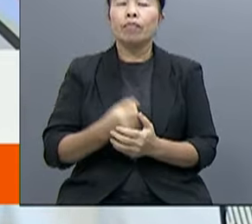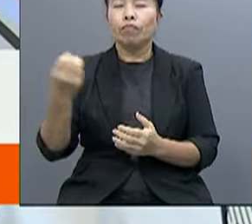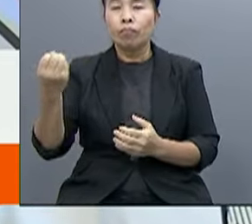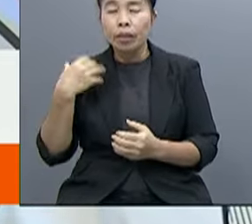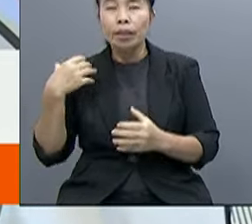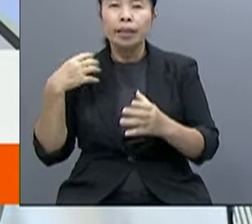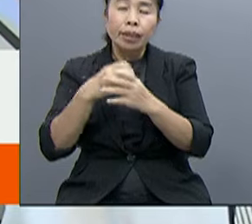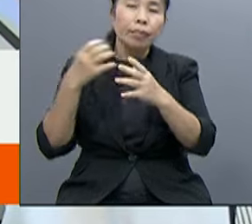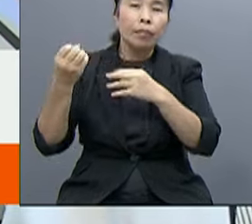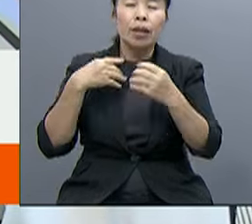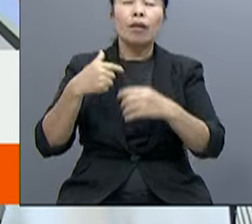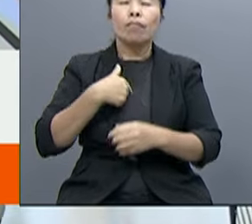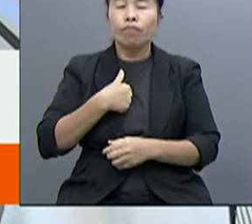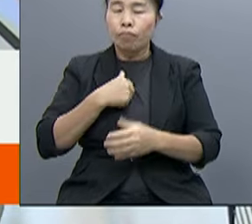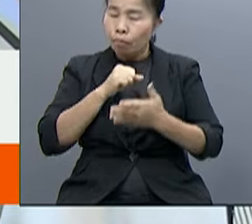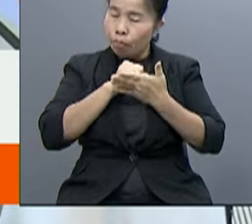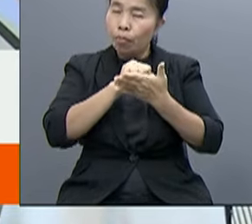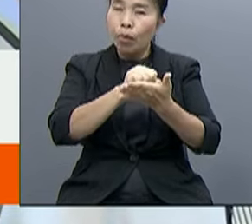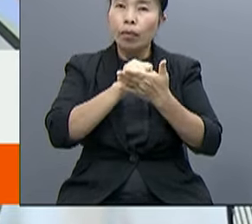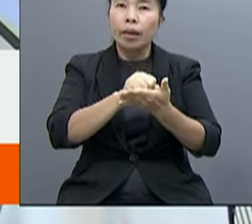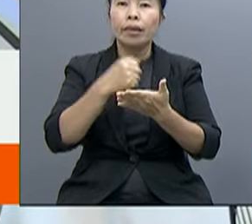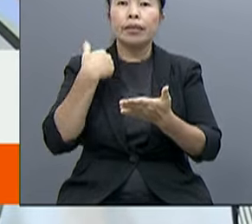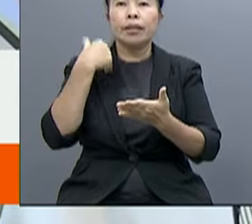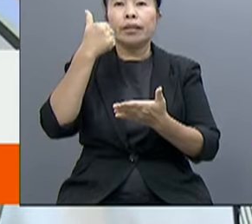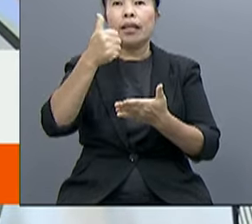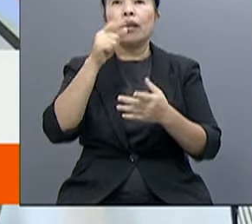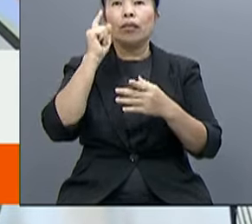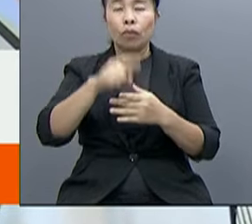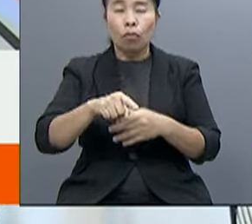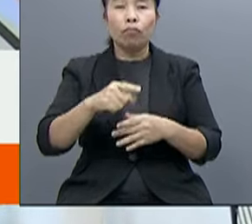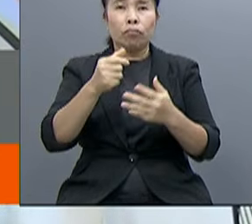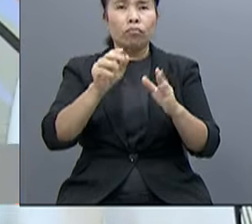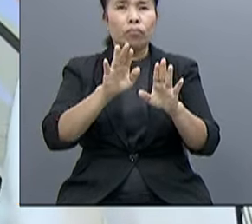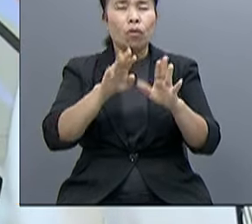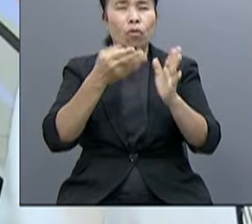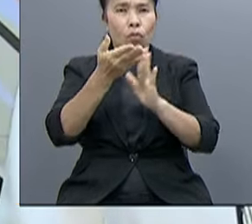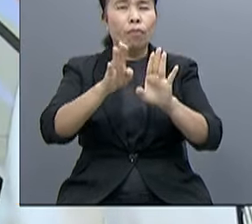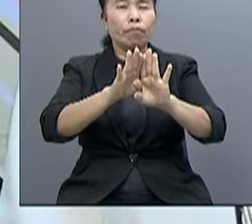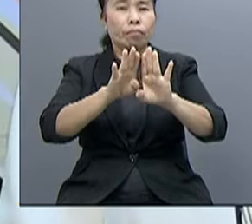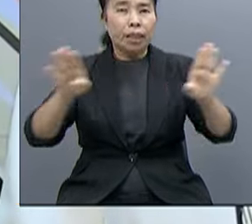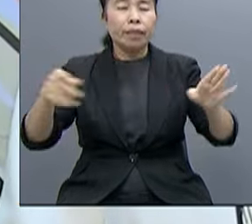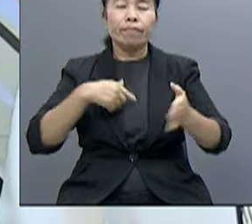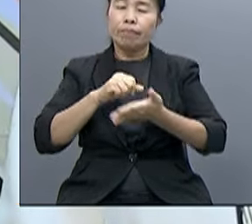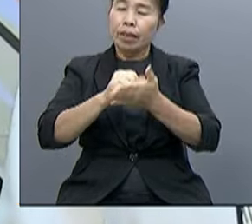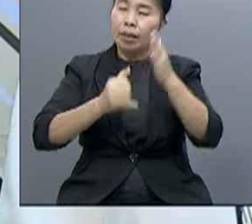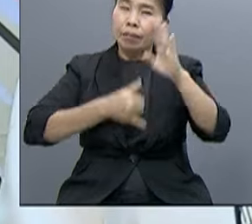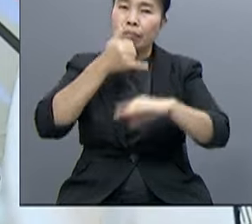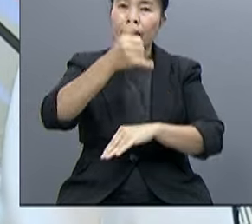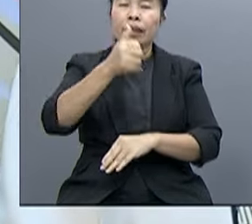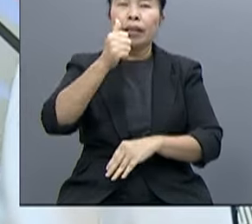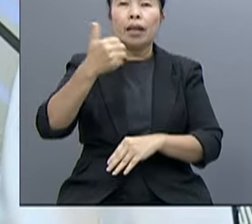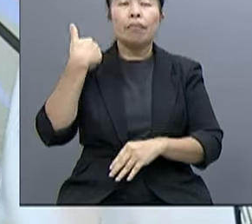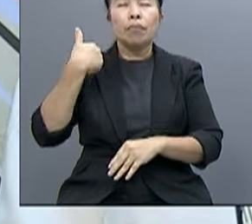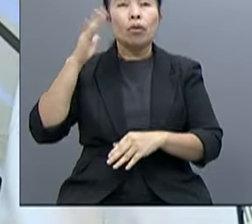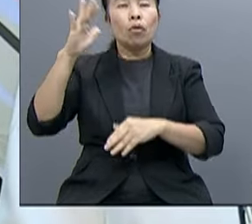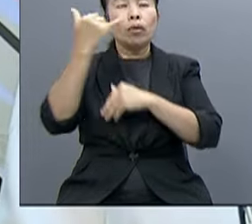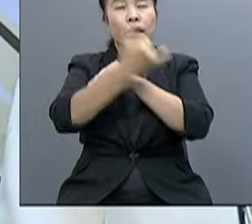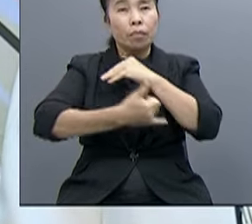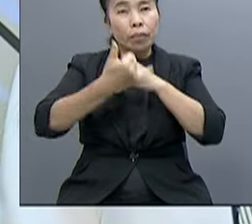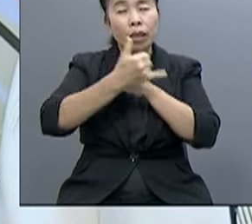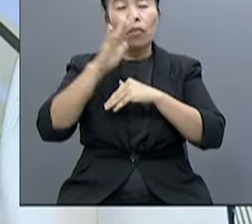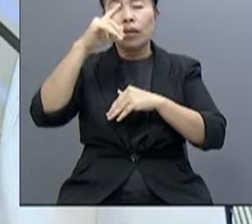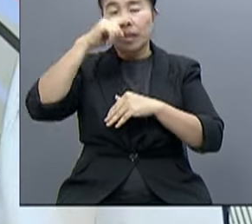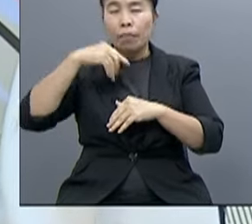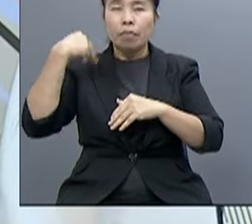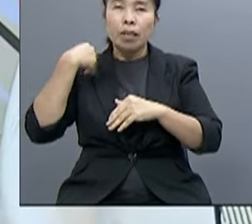ๆพร้อมที่จะบริการแล้วก็เปิดประตูบ้านประตูใจไปต้อนรับพี่น้องชาวต่างประเทศหรือพี่น้องคนไทยด้วยกันเพ